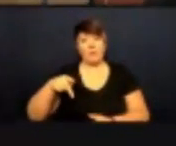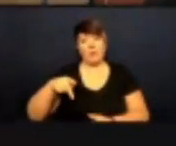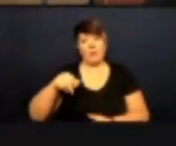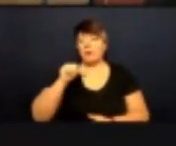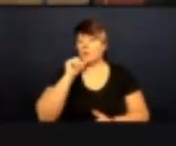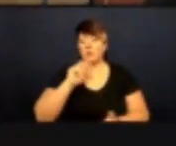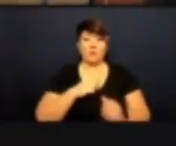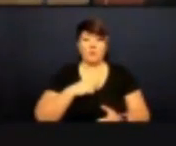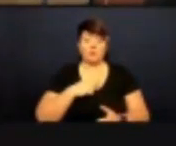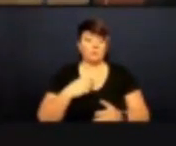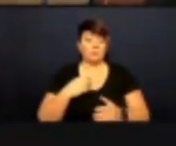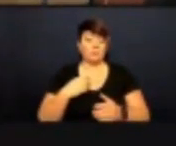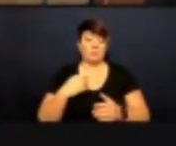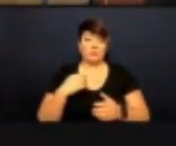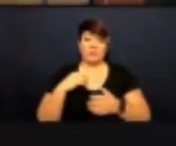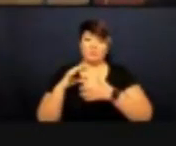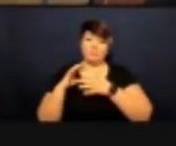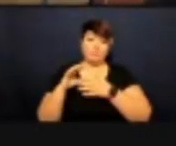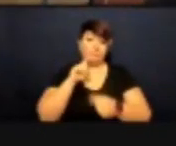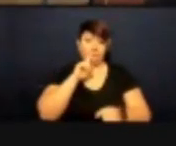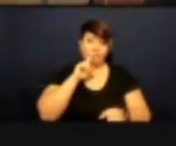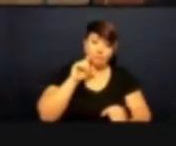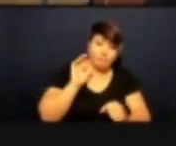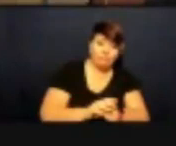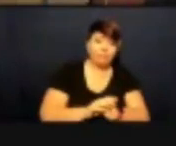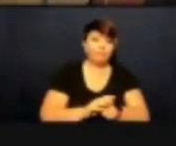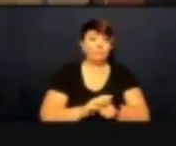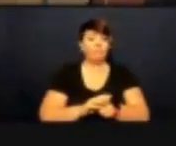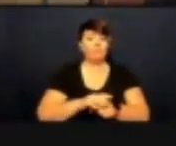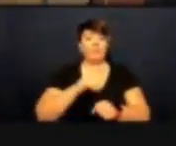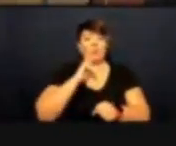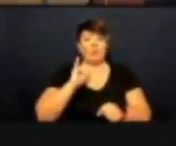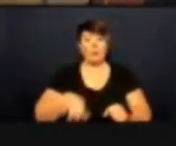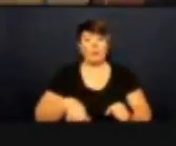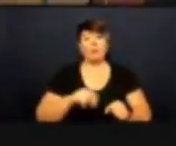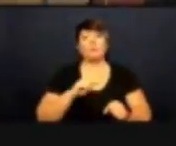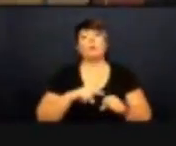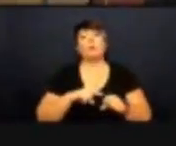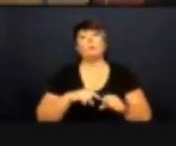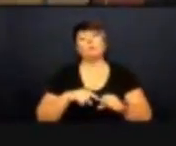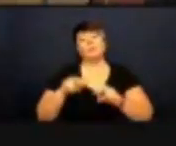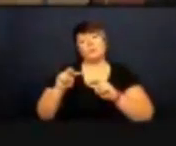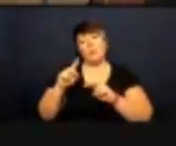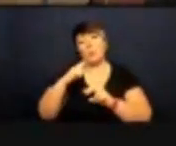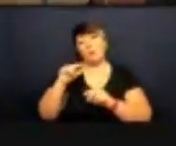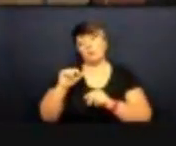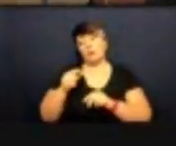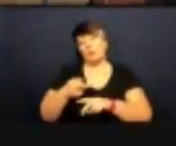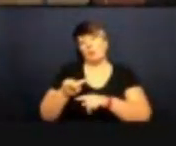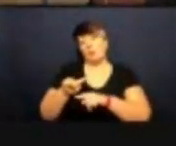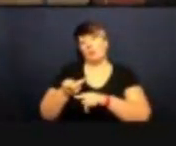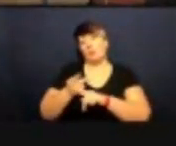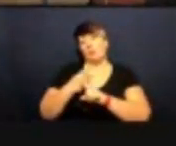we definitely are locked into anything. It gets us an opportunity to see what a leasing option would look like.